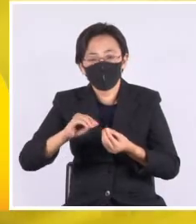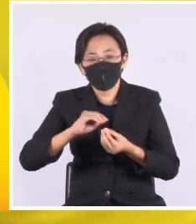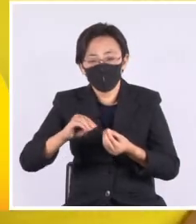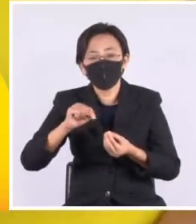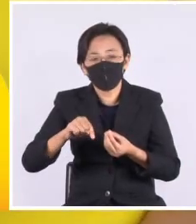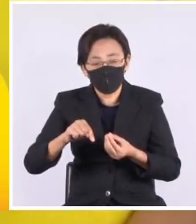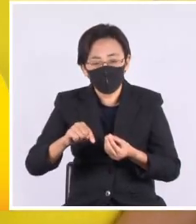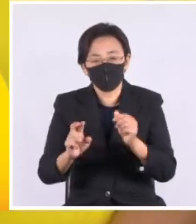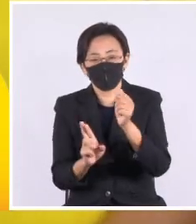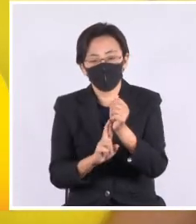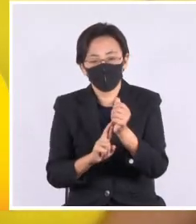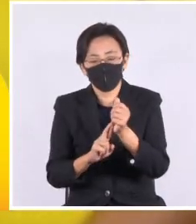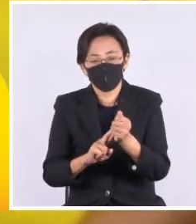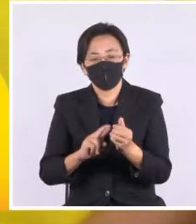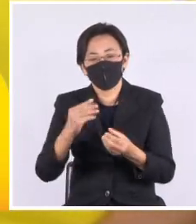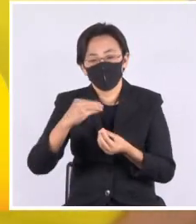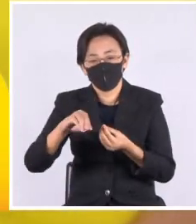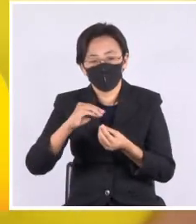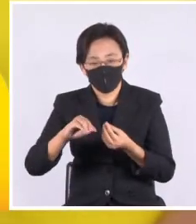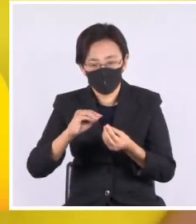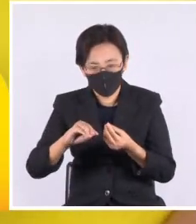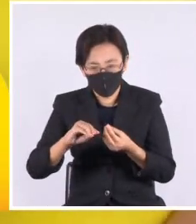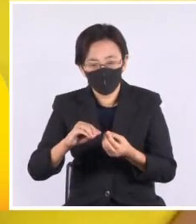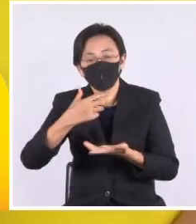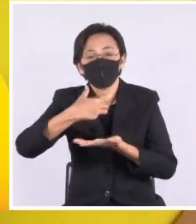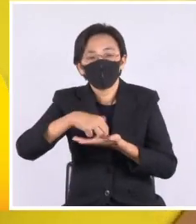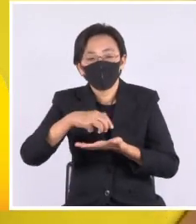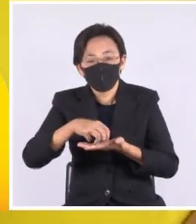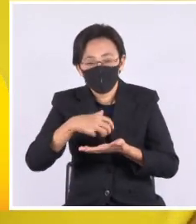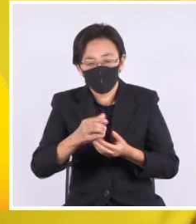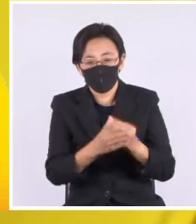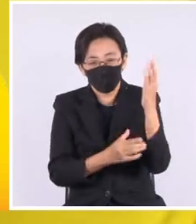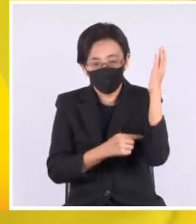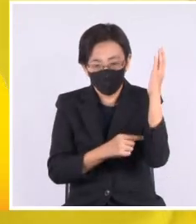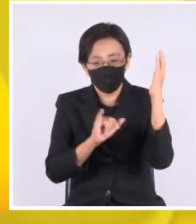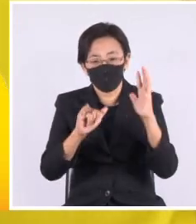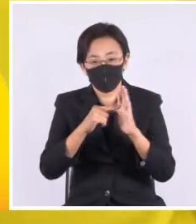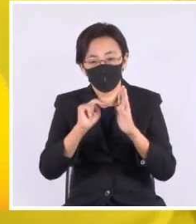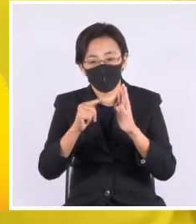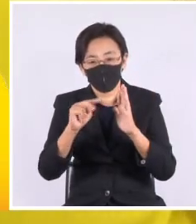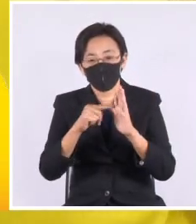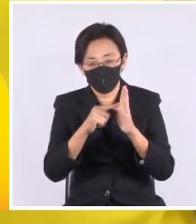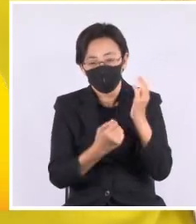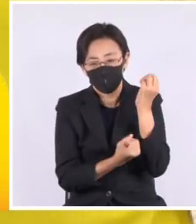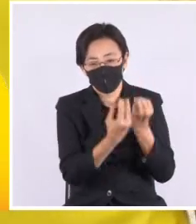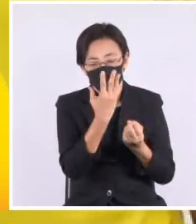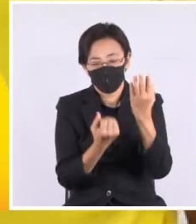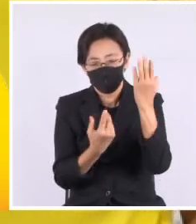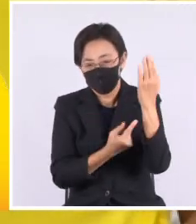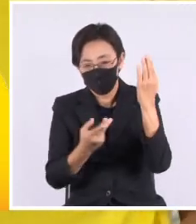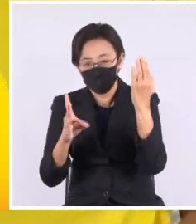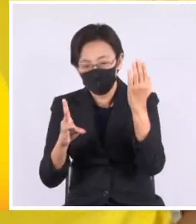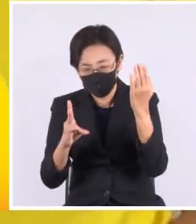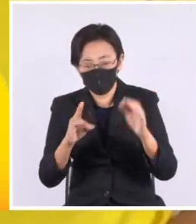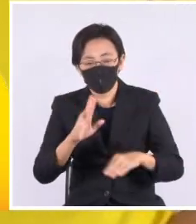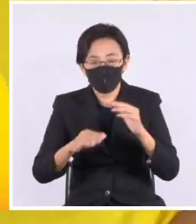คุณปรีชารองผู้ว่าราชการจังหวัดฉะเชิงเทราบอกอย่างนี้ค่ะว่าต้นยางนาเนี่ยอายุทั้ง 7ต้นเนี่ยนะคะนับรวมกันแล้วเนี่ย